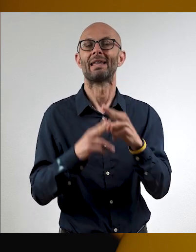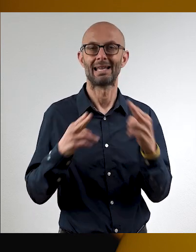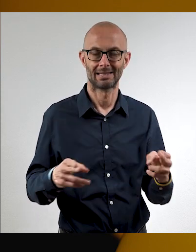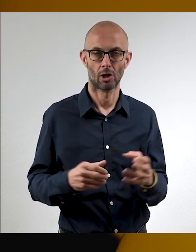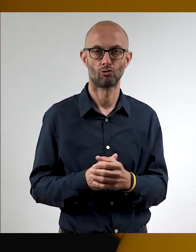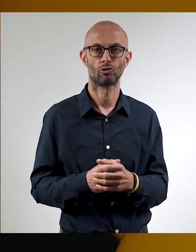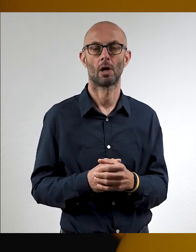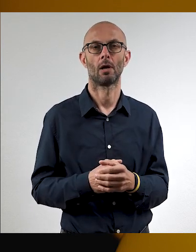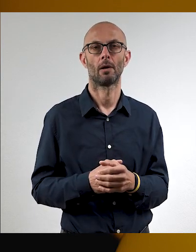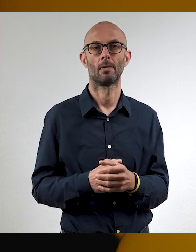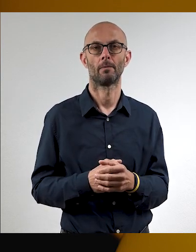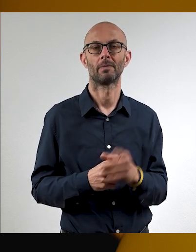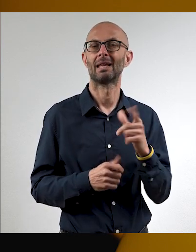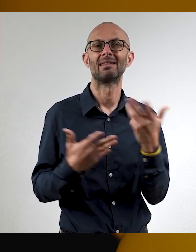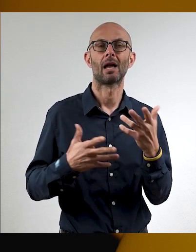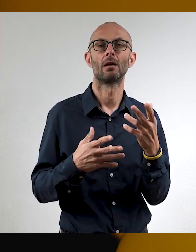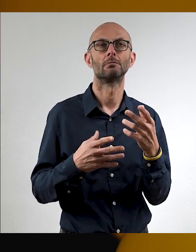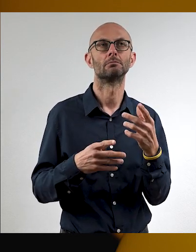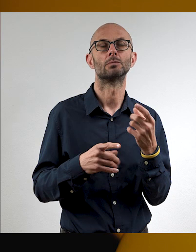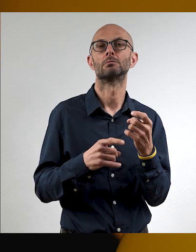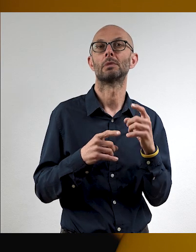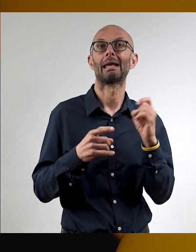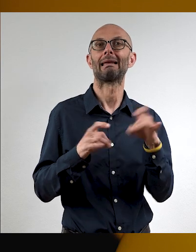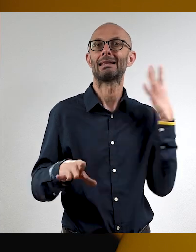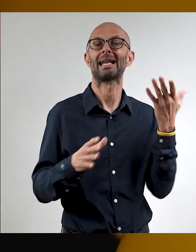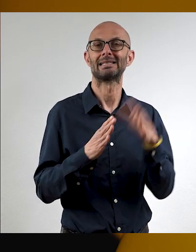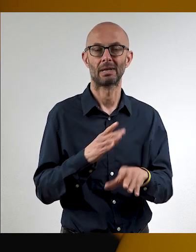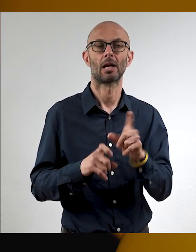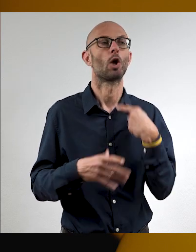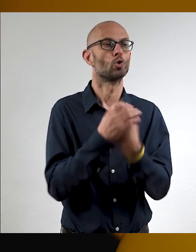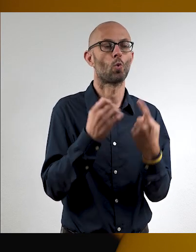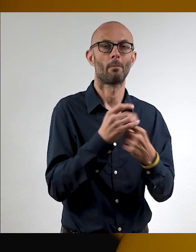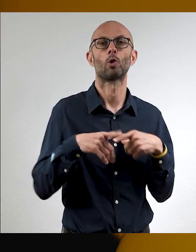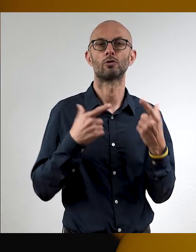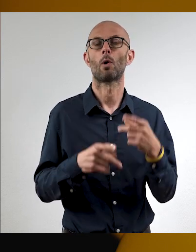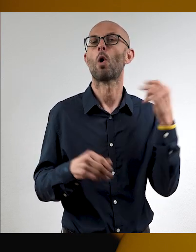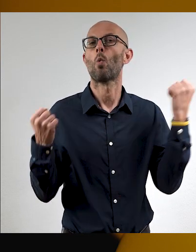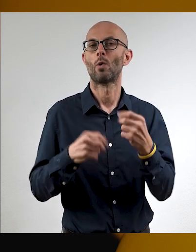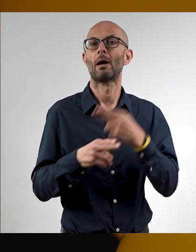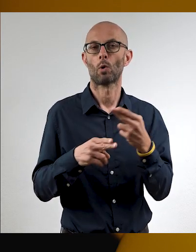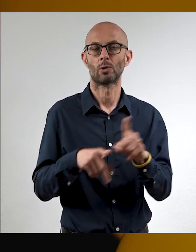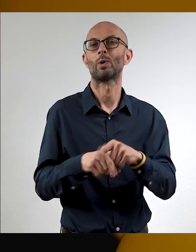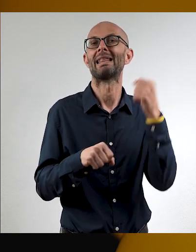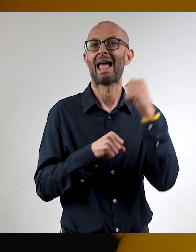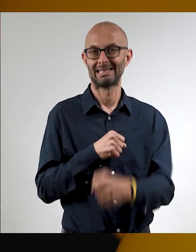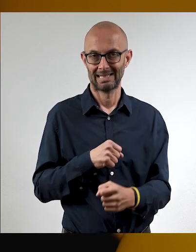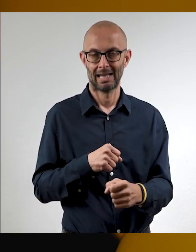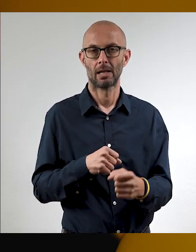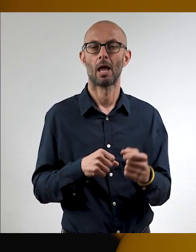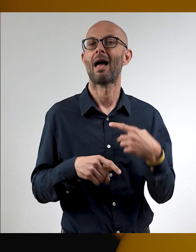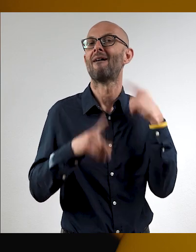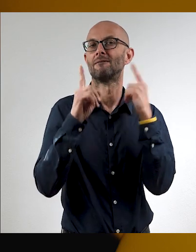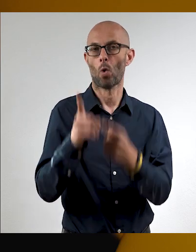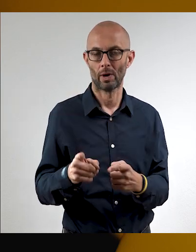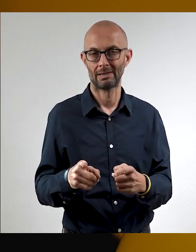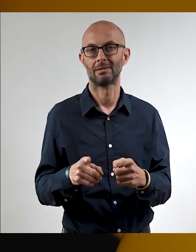nesreče, neke nenadne smrti, izgube, ki jih doživimo, hude bolezni, pa tudi nasilje,